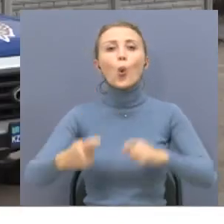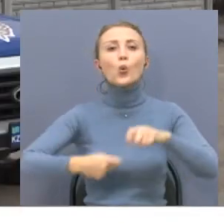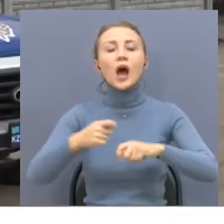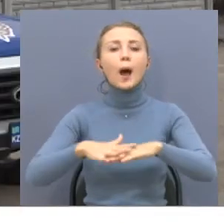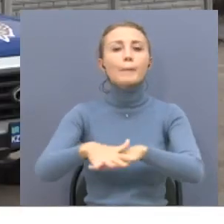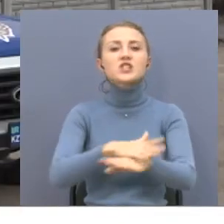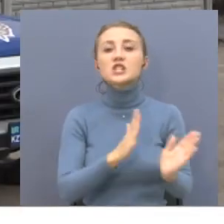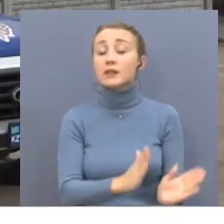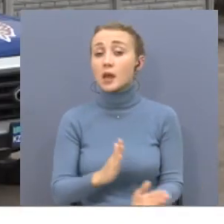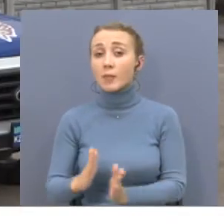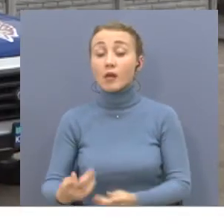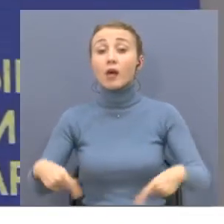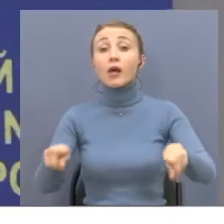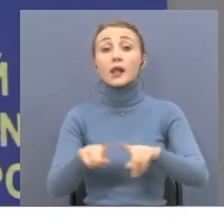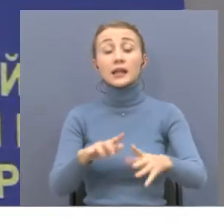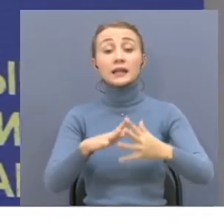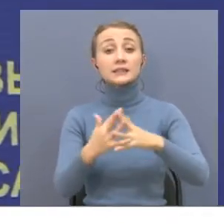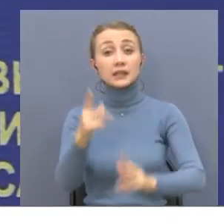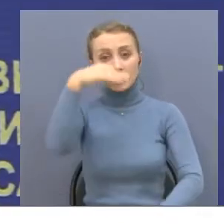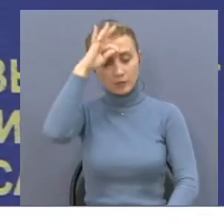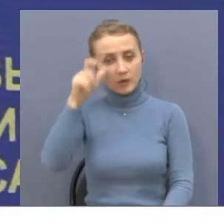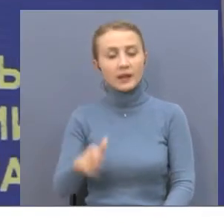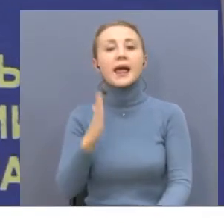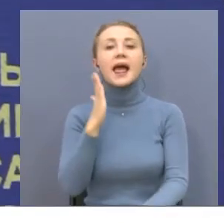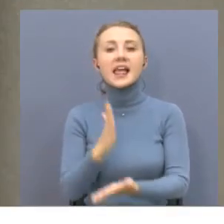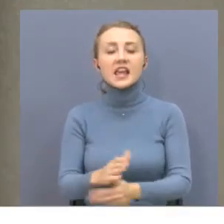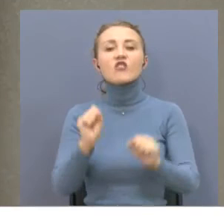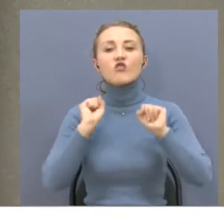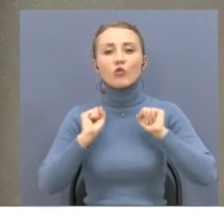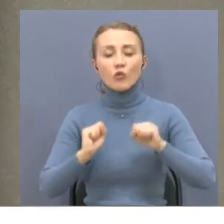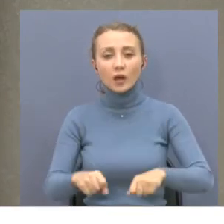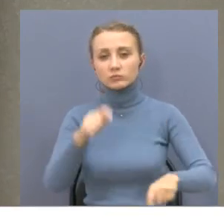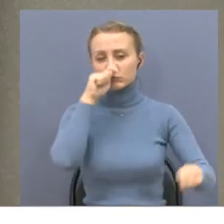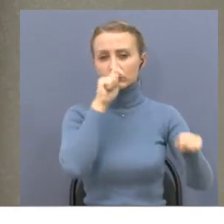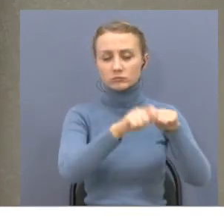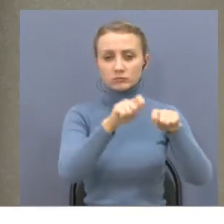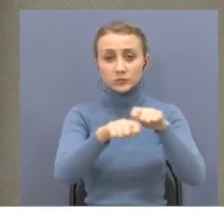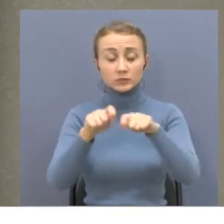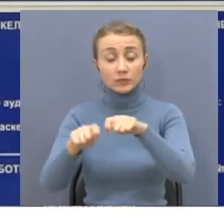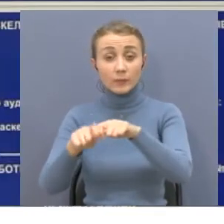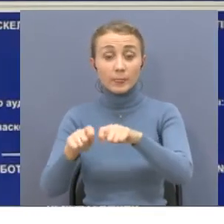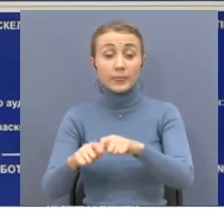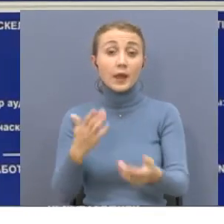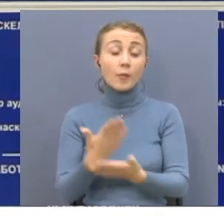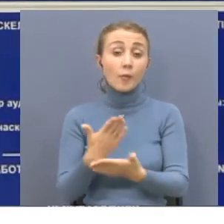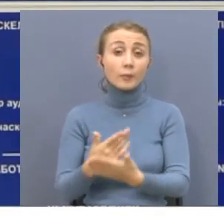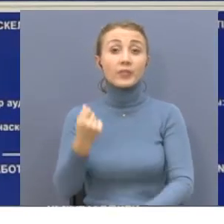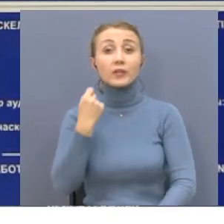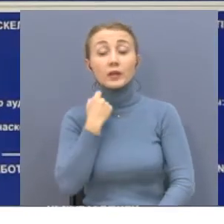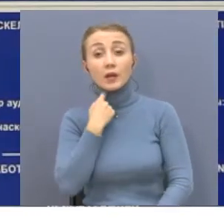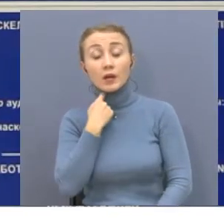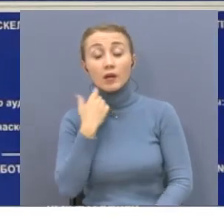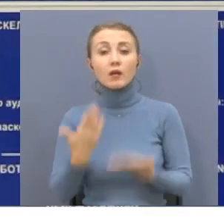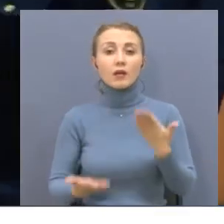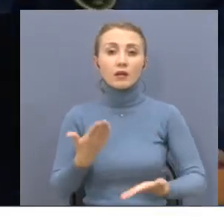адамның психобелсенді заттар мен алкогольді тұтынуына медициналық куәландыру жүргізу мүмкіндігі пайда болды. Облыстың бас полицейі тірек